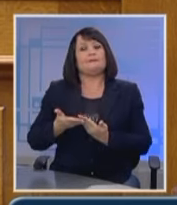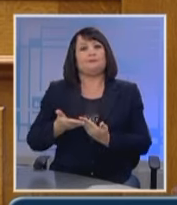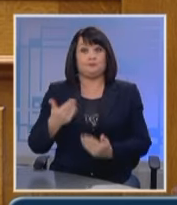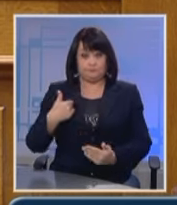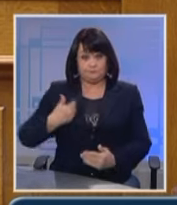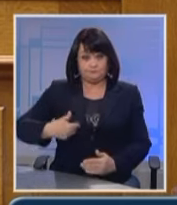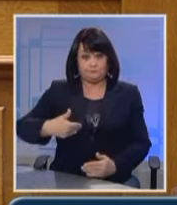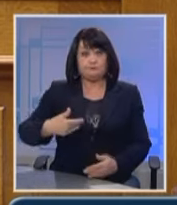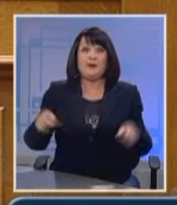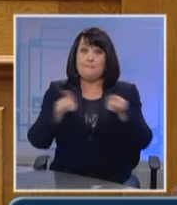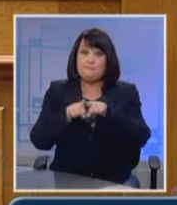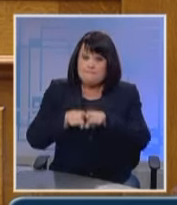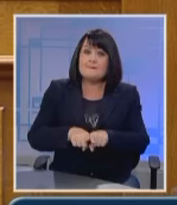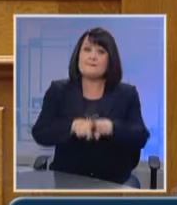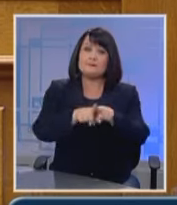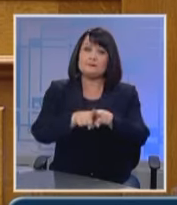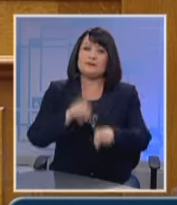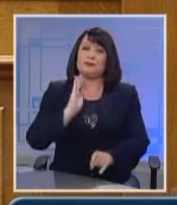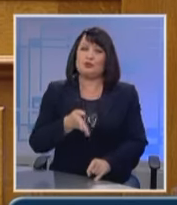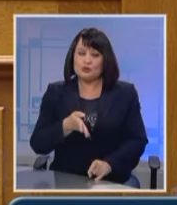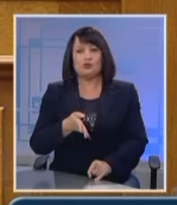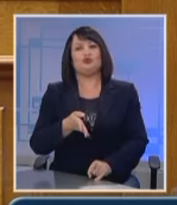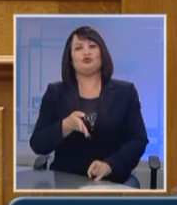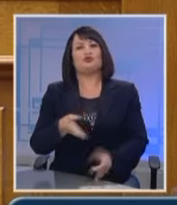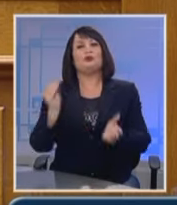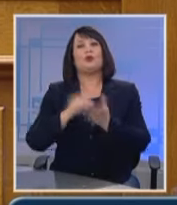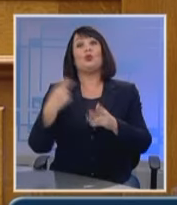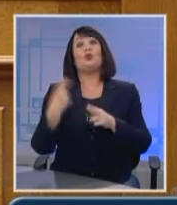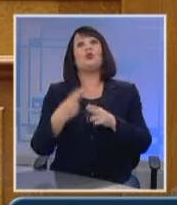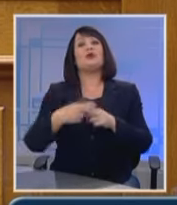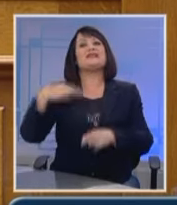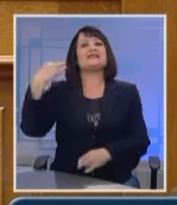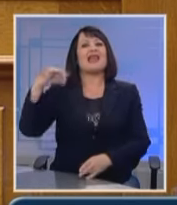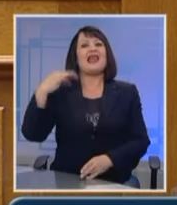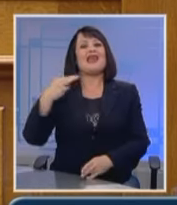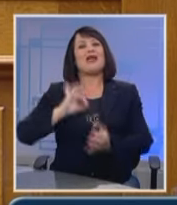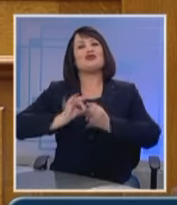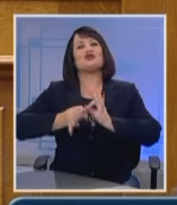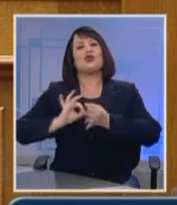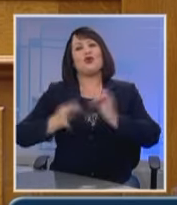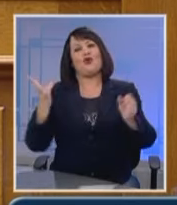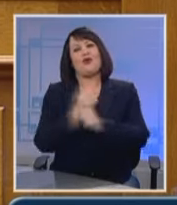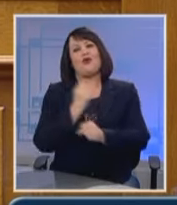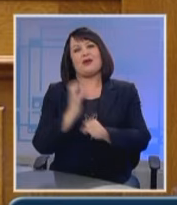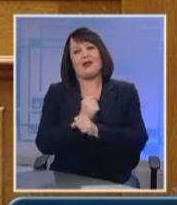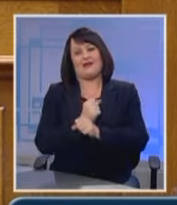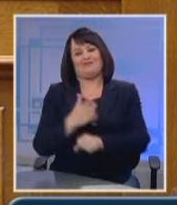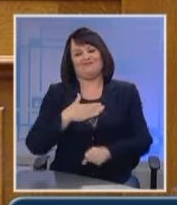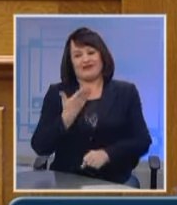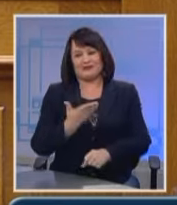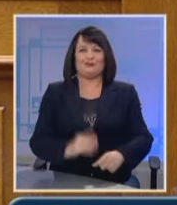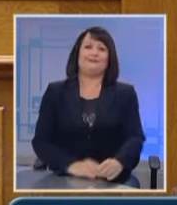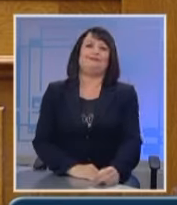μπορέσουμε μαζί πλέον να γράψουμε κι άλλες ένδοξες σελίδες στην πλούσια ελληνική ιστορία. Ευχαριστώ